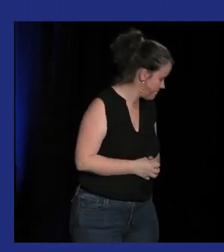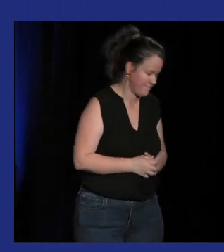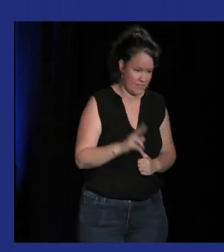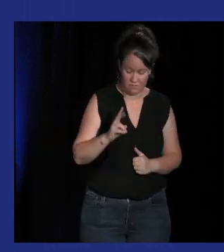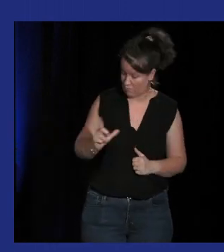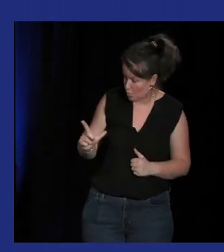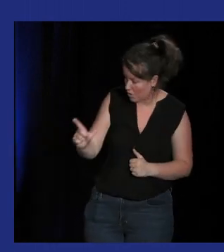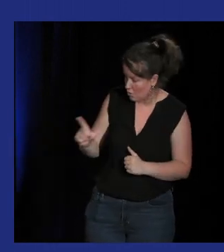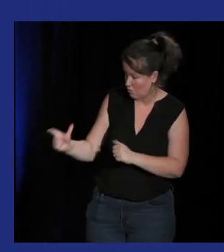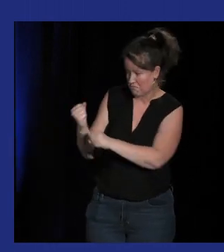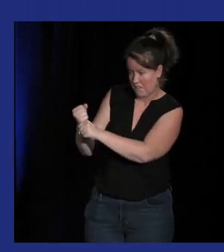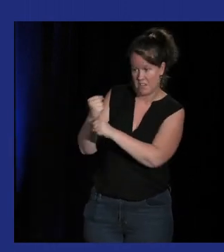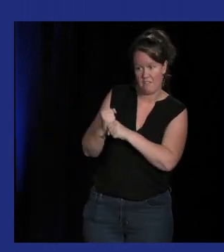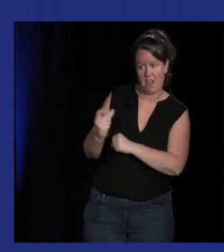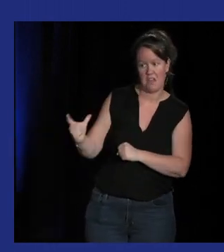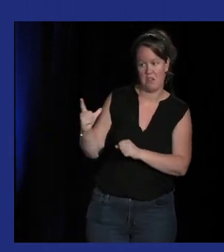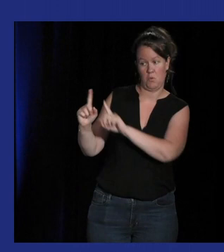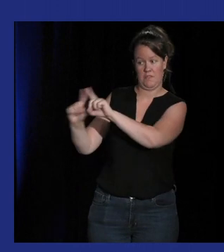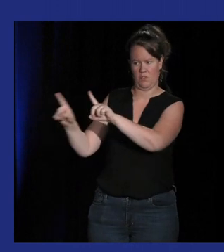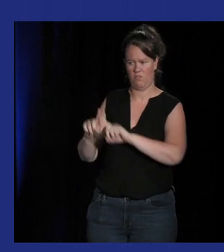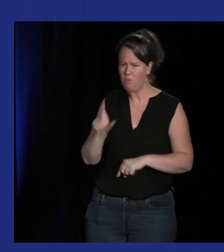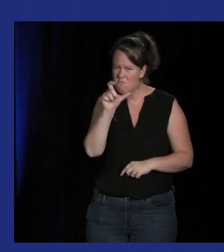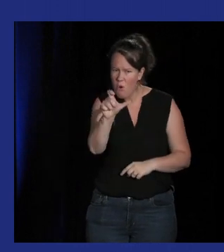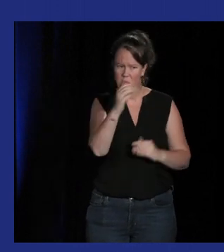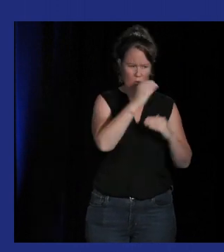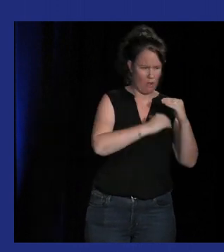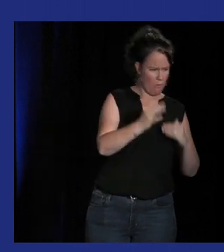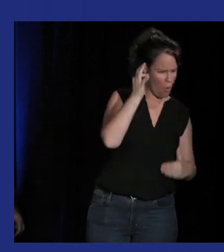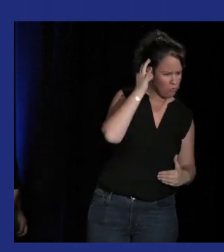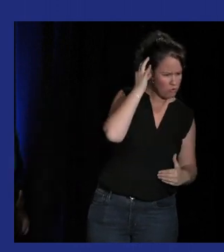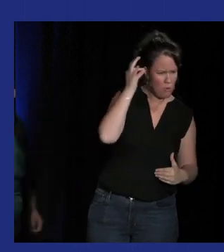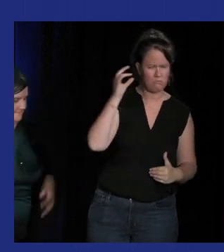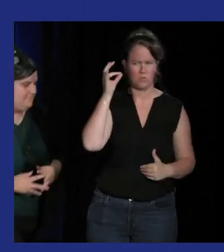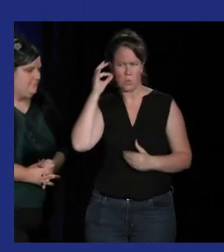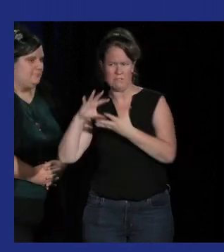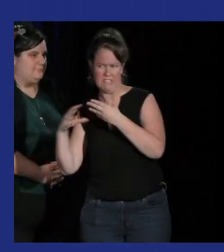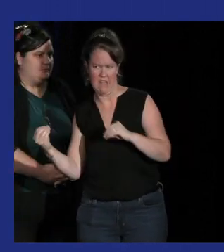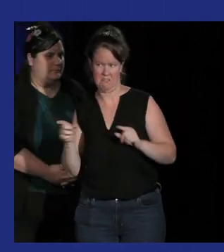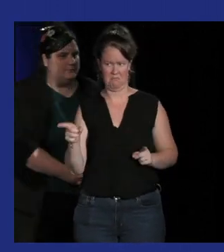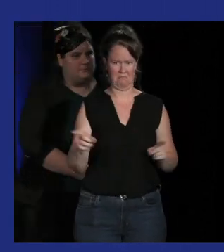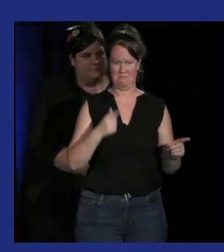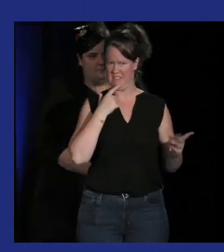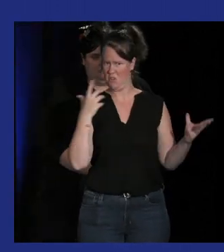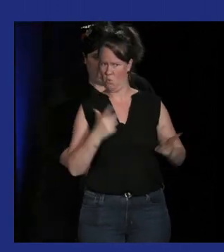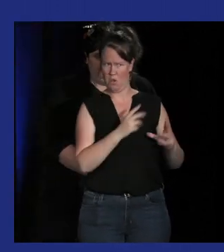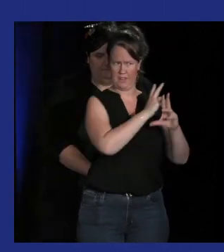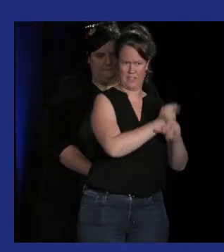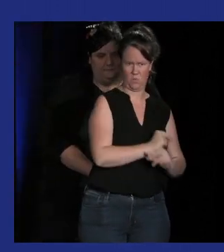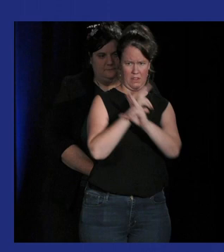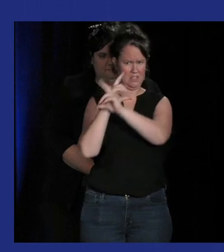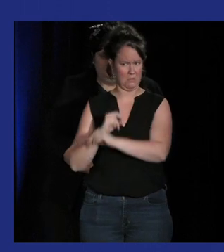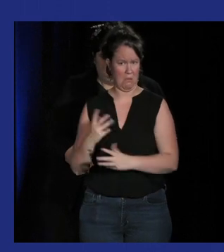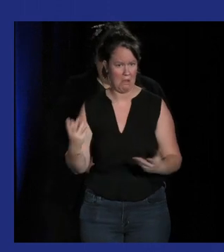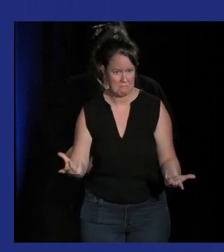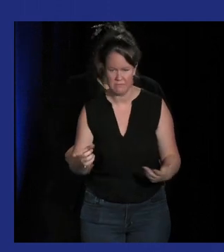et dont la signification n'est peut-être pas forcément très intuitive on va dire pour tout le monde et donc Lauriane on va commencer par toi